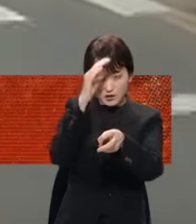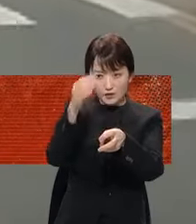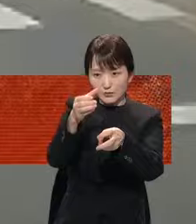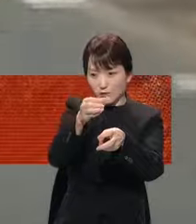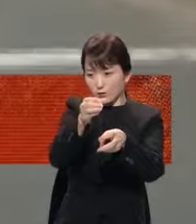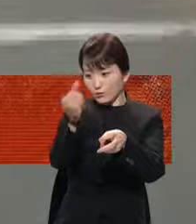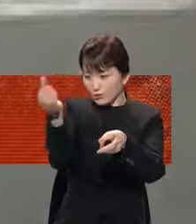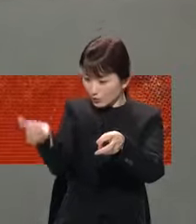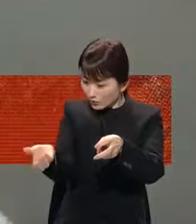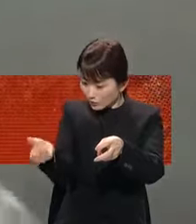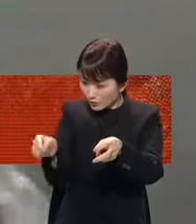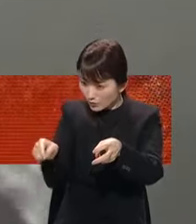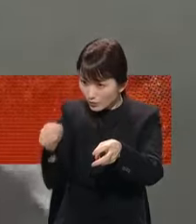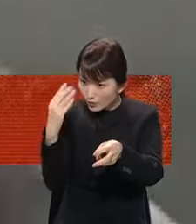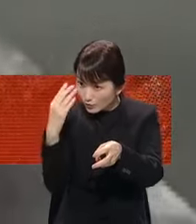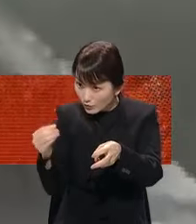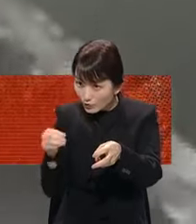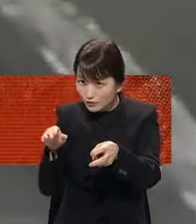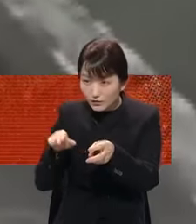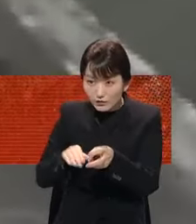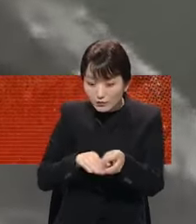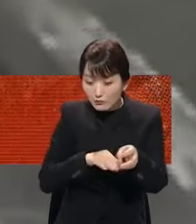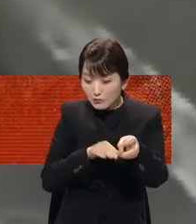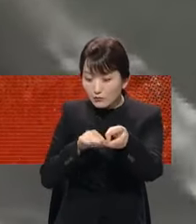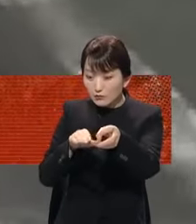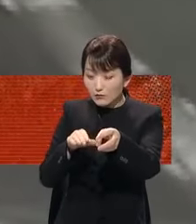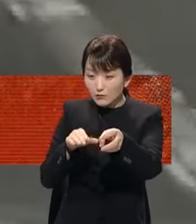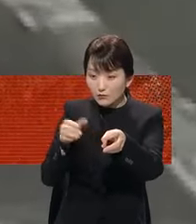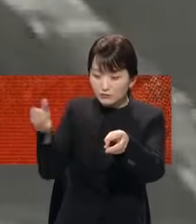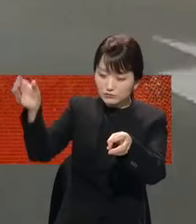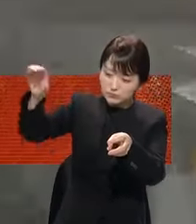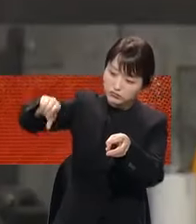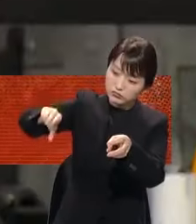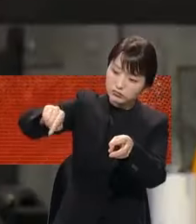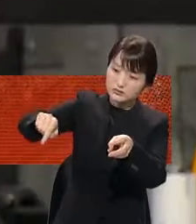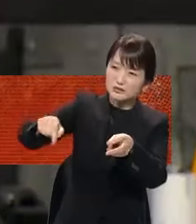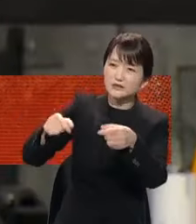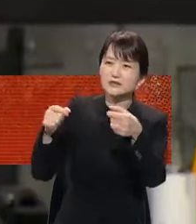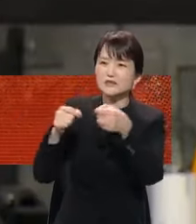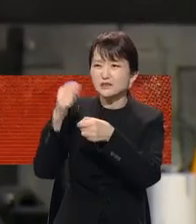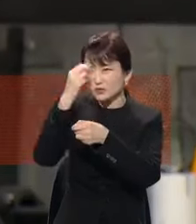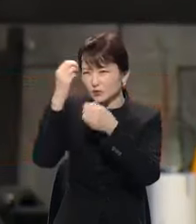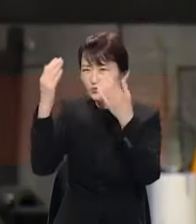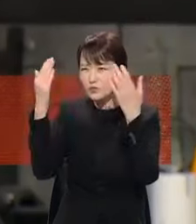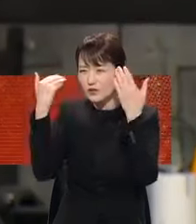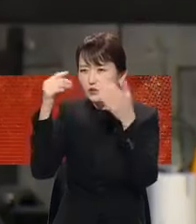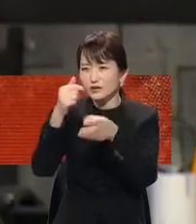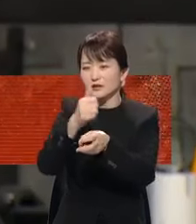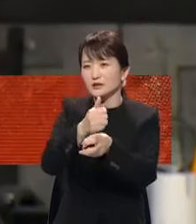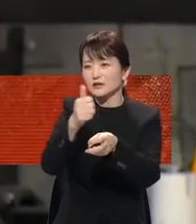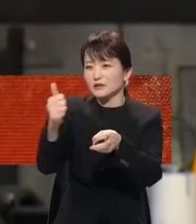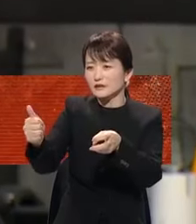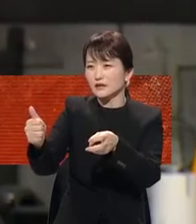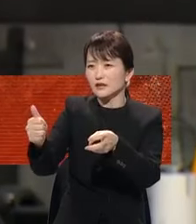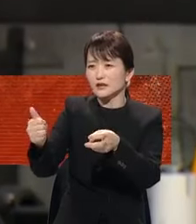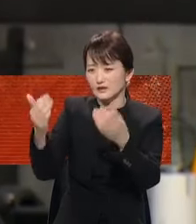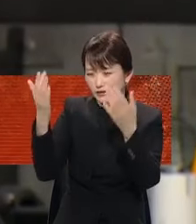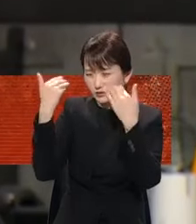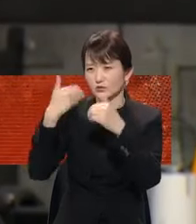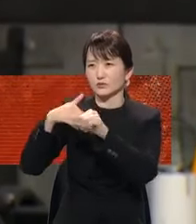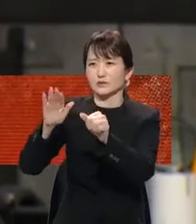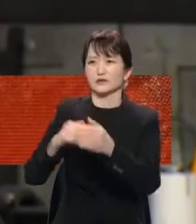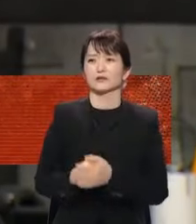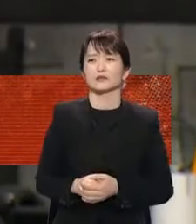했는데요. 가는 길이 겹쳤는데 컵라면 국물을 버린 사람이 근처 고등학교 앞에서 내려서 등교하더라. 아이 교육을 잘 시켜야